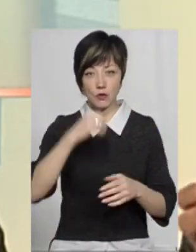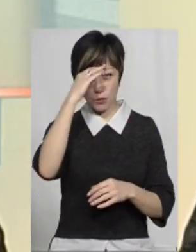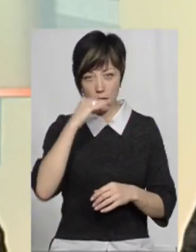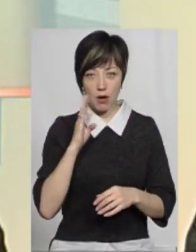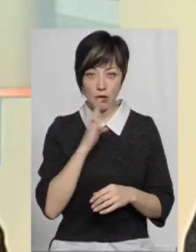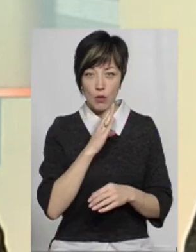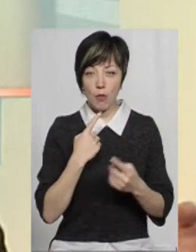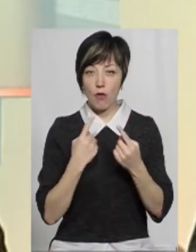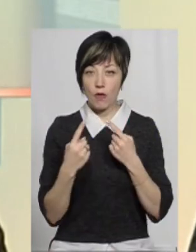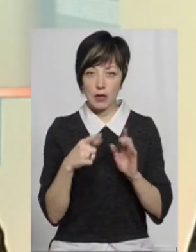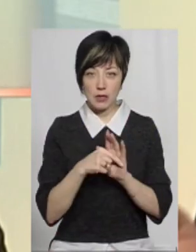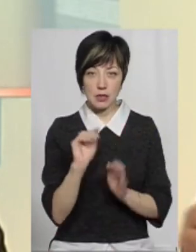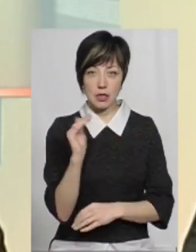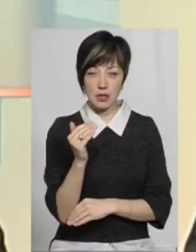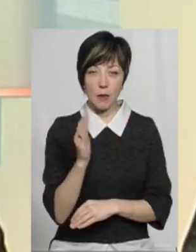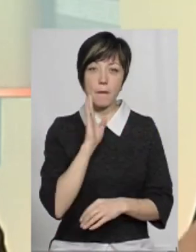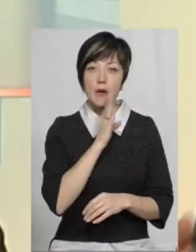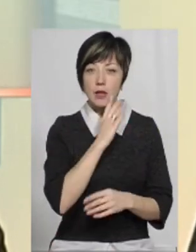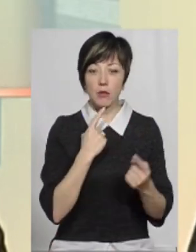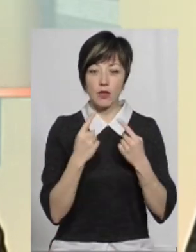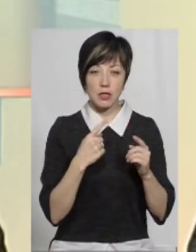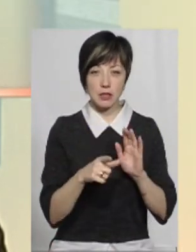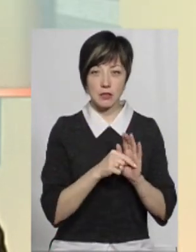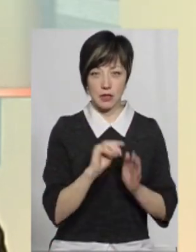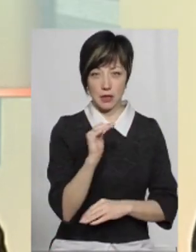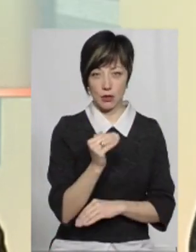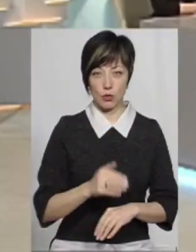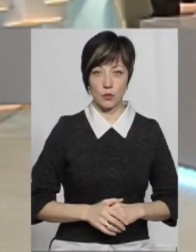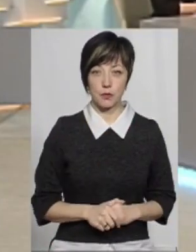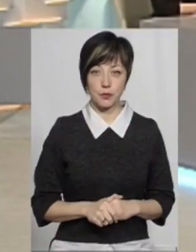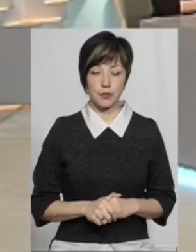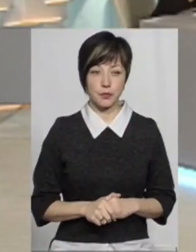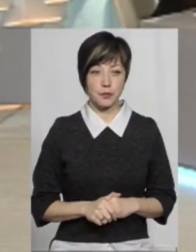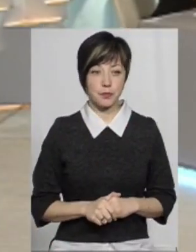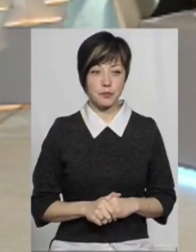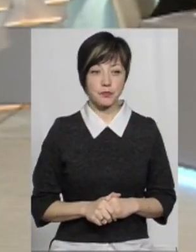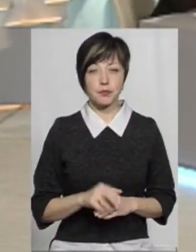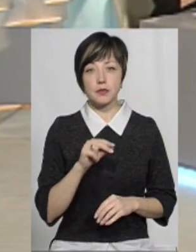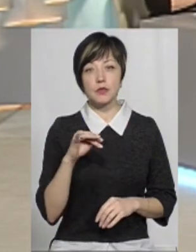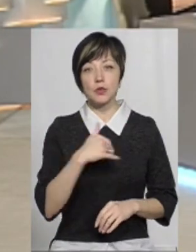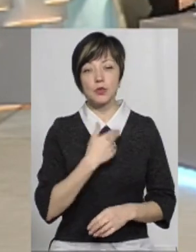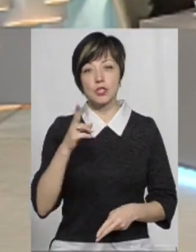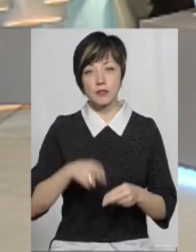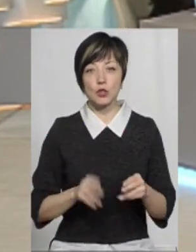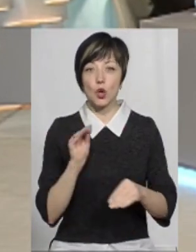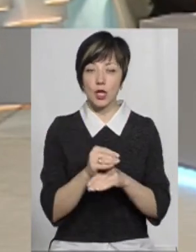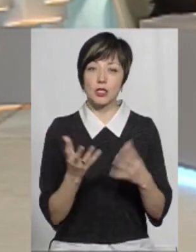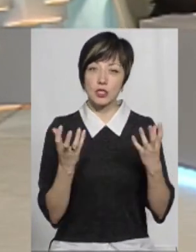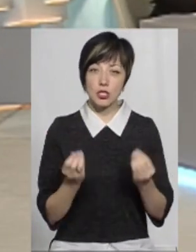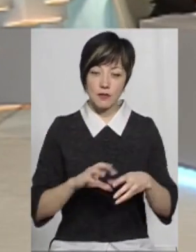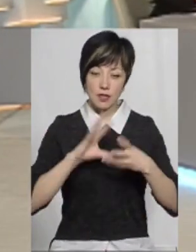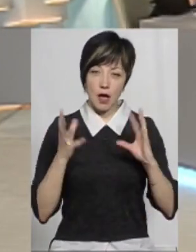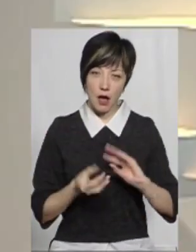батько поговорив з дитиною, мати поговорила зі своєю дитиною. Чи хочете на завершення ще щось